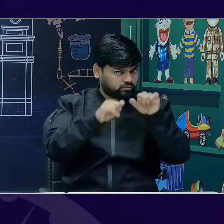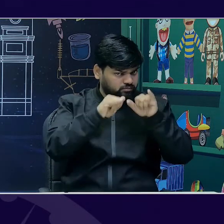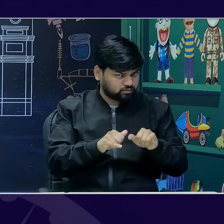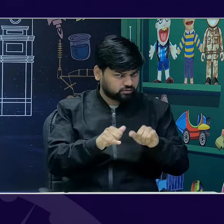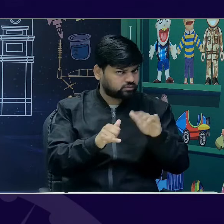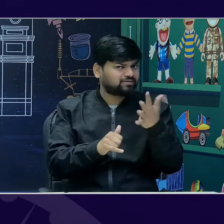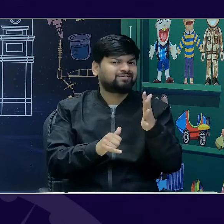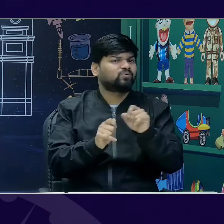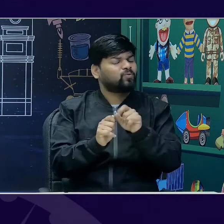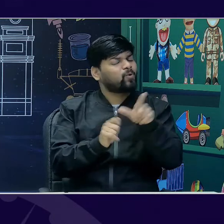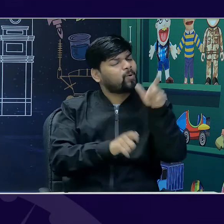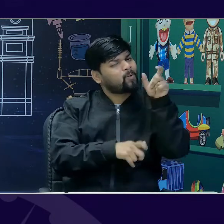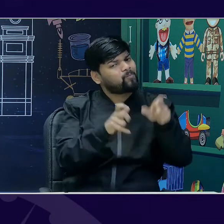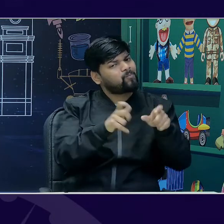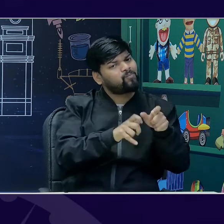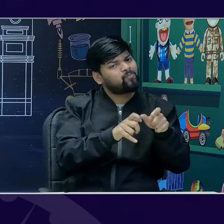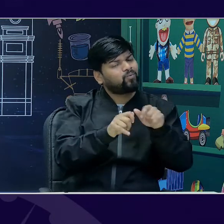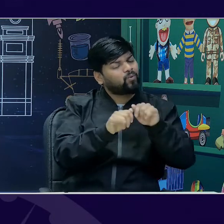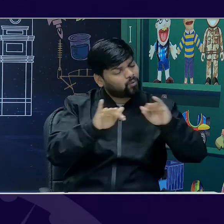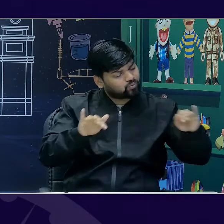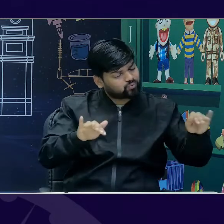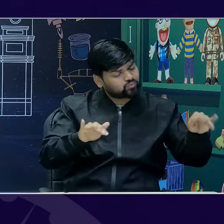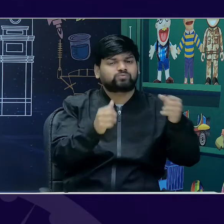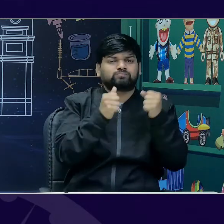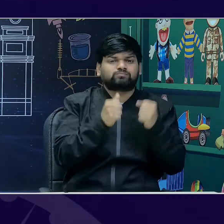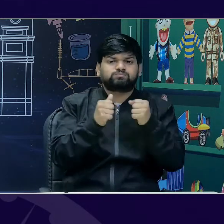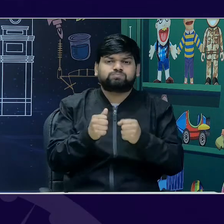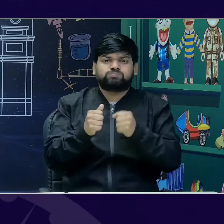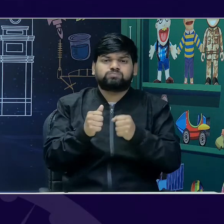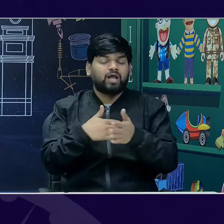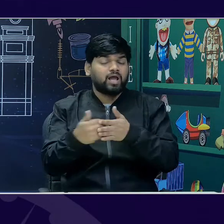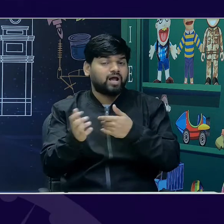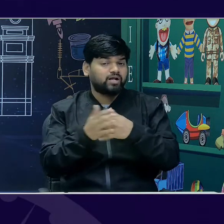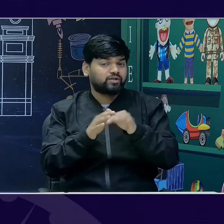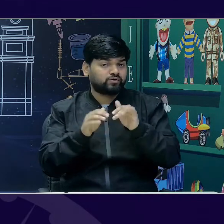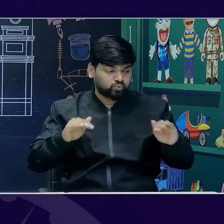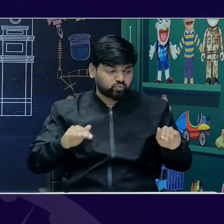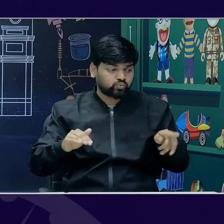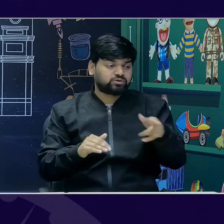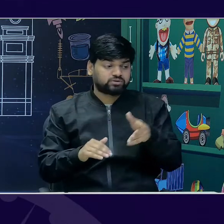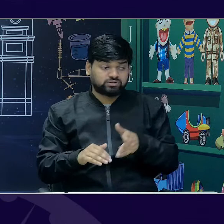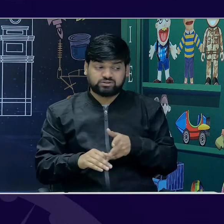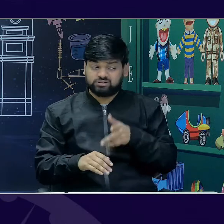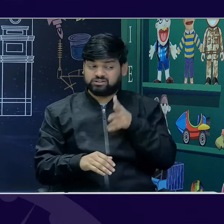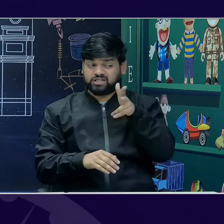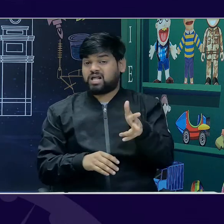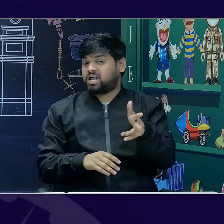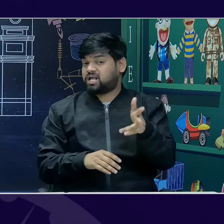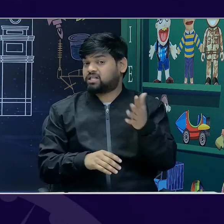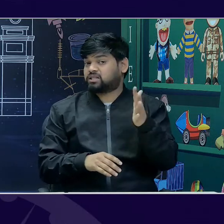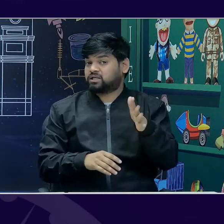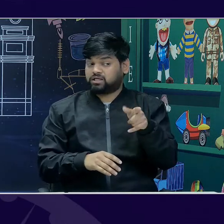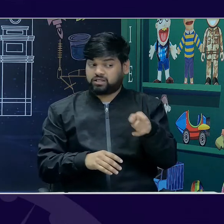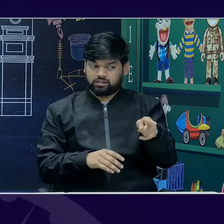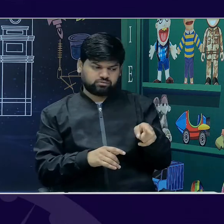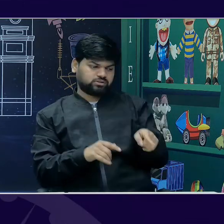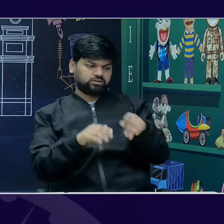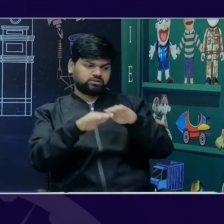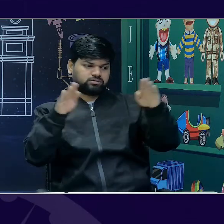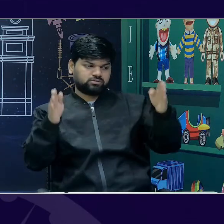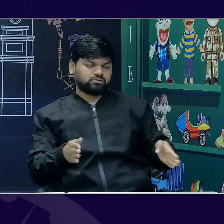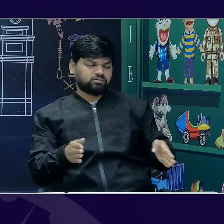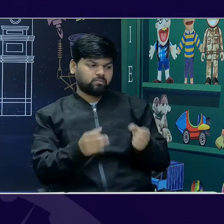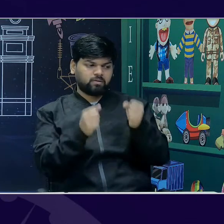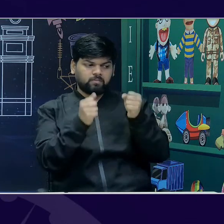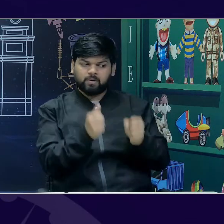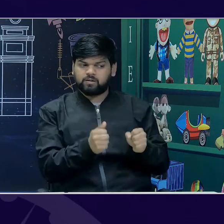So that means these are public goods. You cannot tell any student आप यहाँ मत बैठिए, आप इस डेस्क पे मत बैठिए. मगर